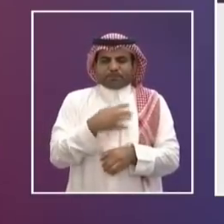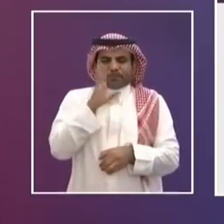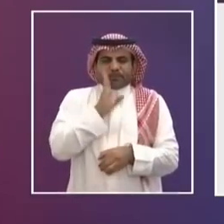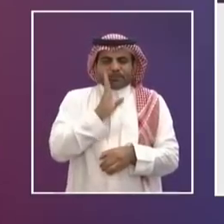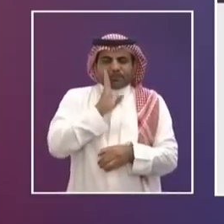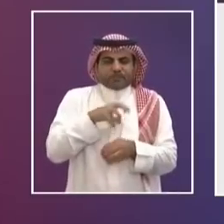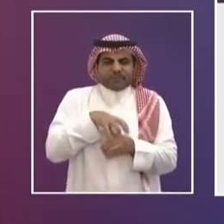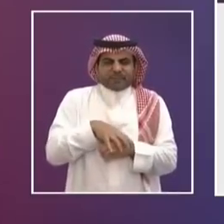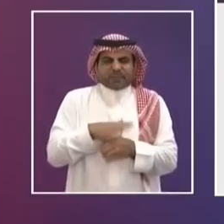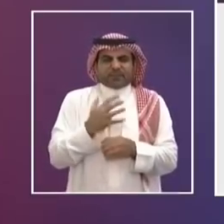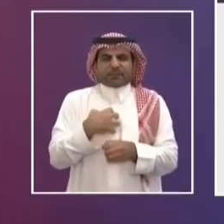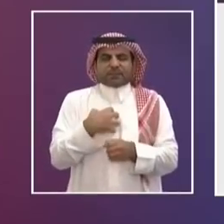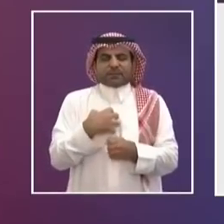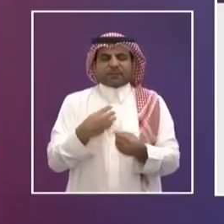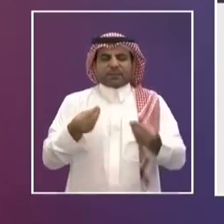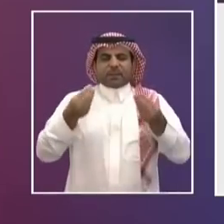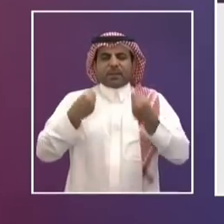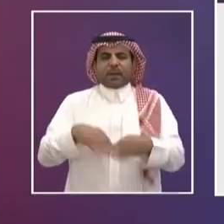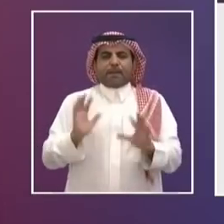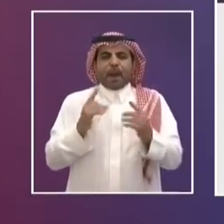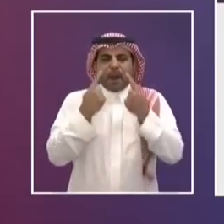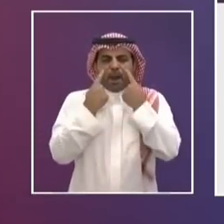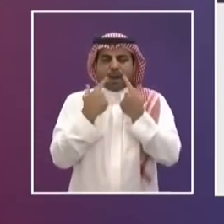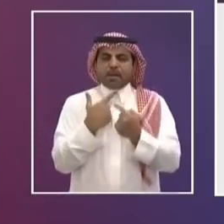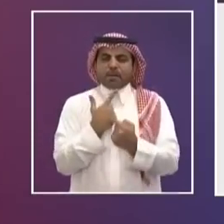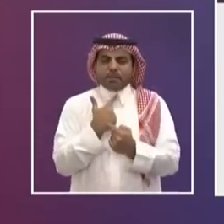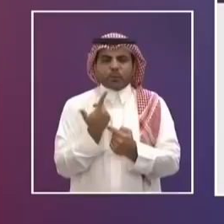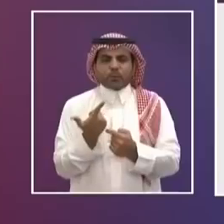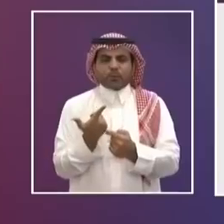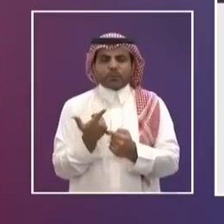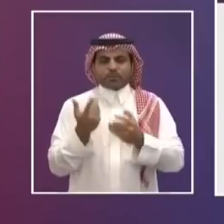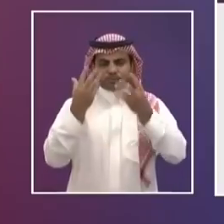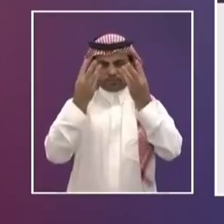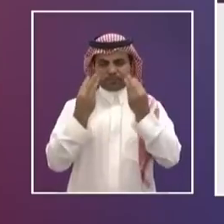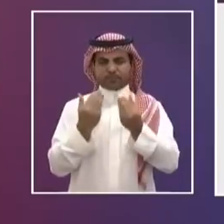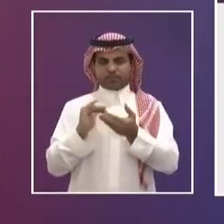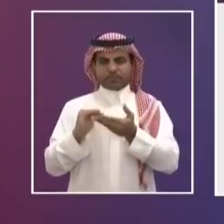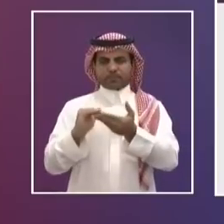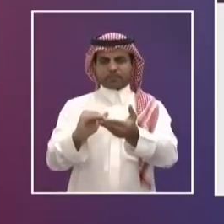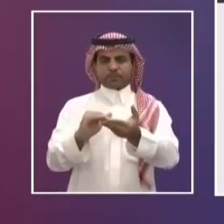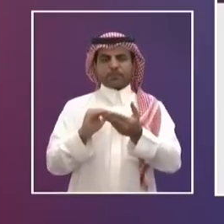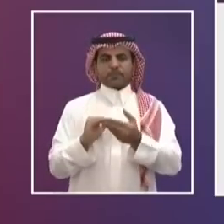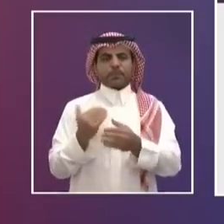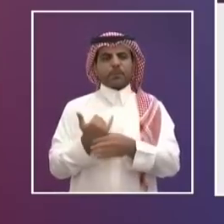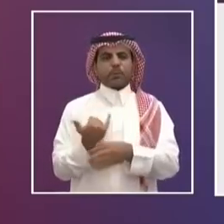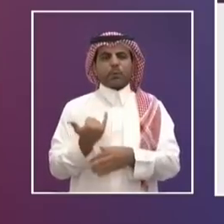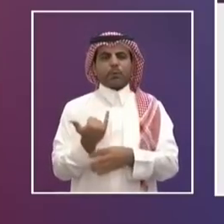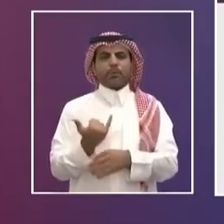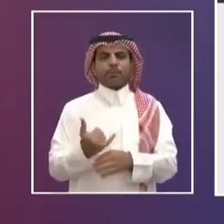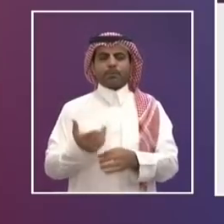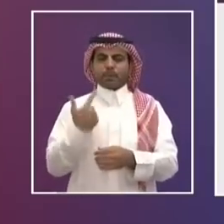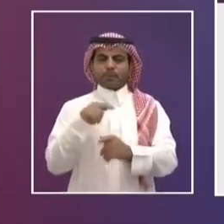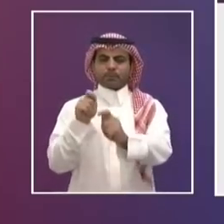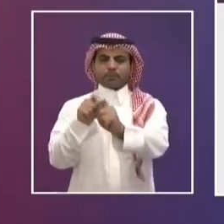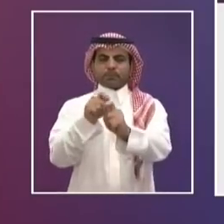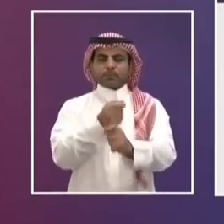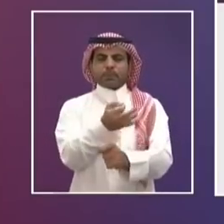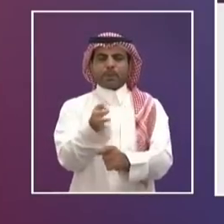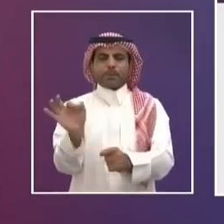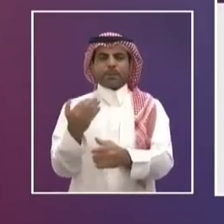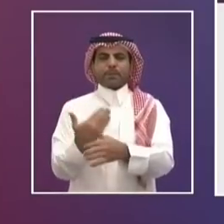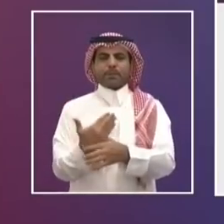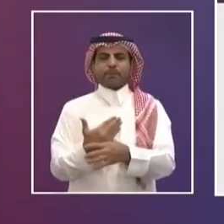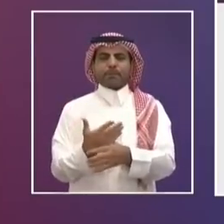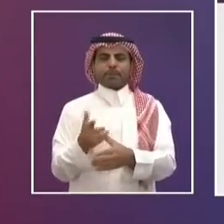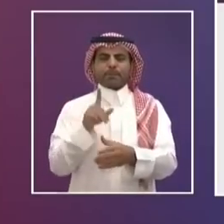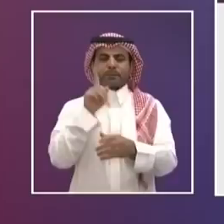حياتنا بأشكال مختلفة. نحتاج إلى أن نساعدهم ونحث الجميع على